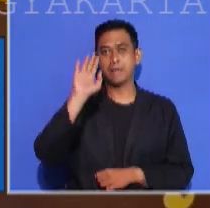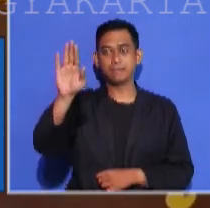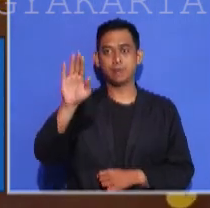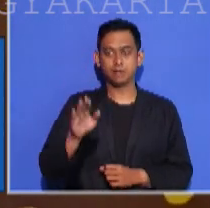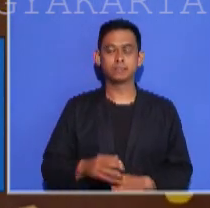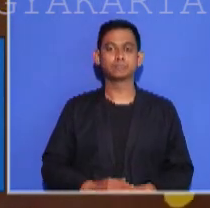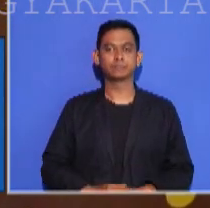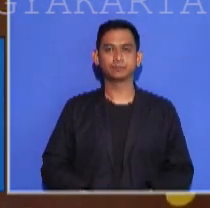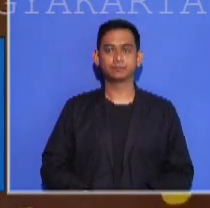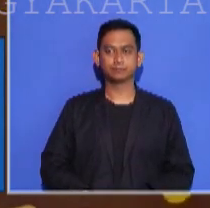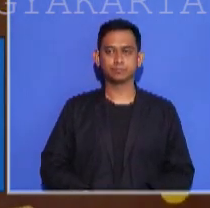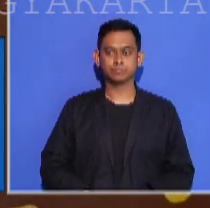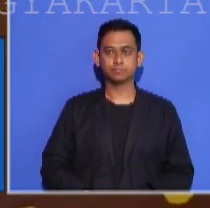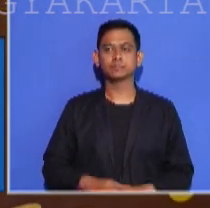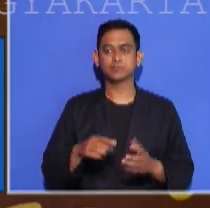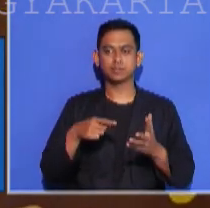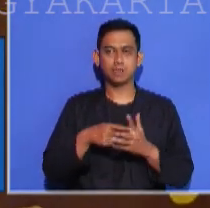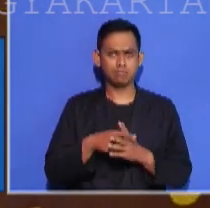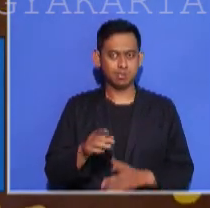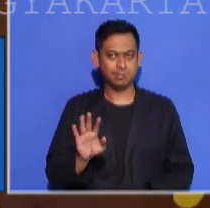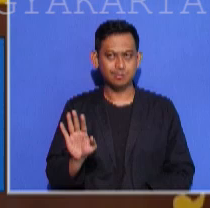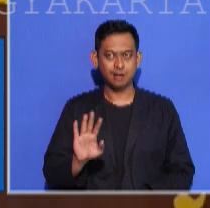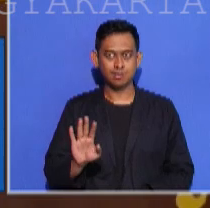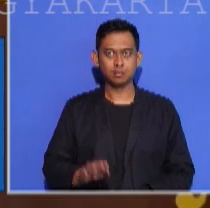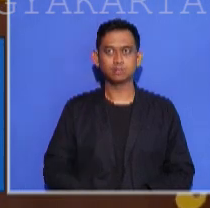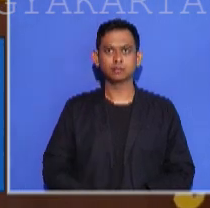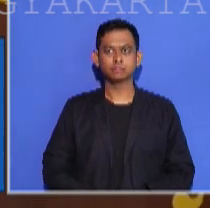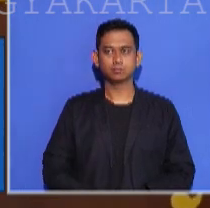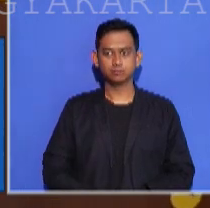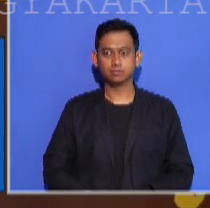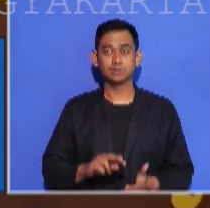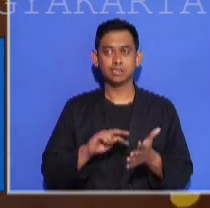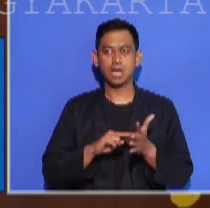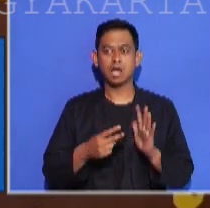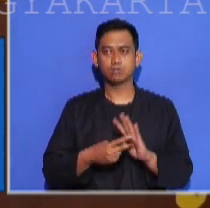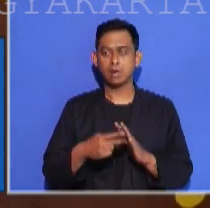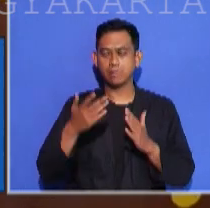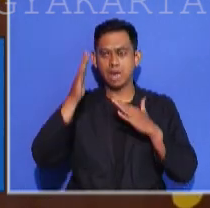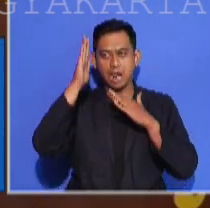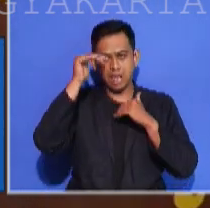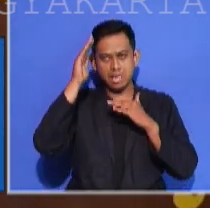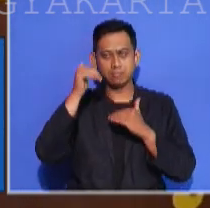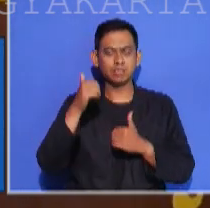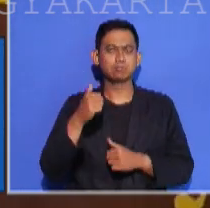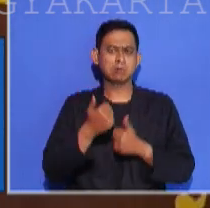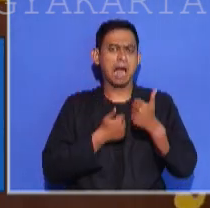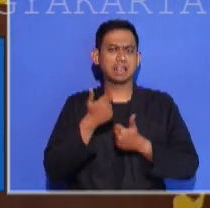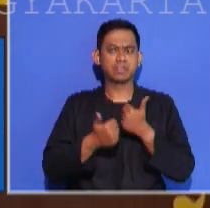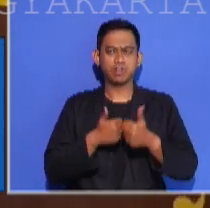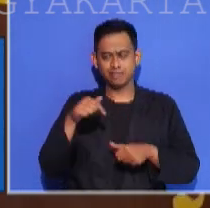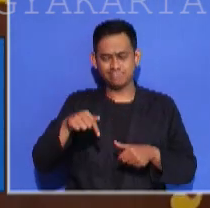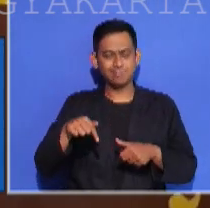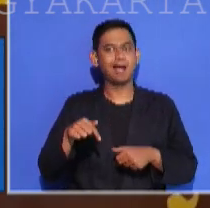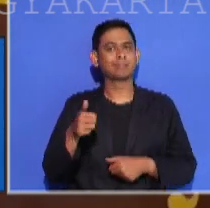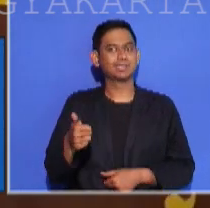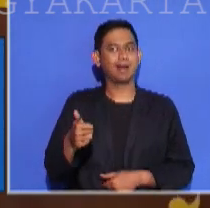tidak abstain atau tidak mencoblos itu tidak. Jadi kami berharap dengan kegiatan-kegiatan ini